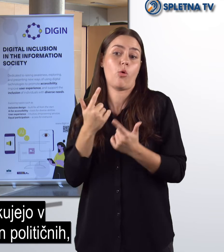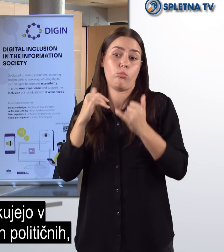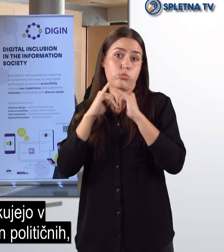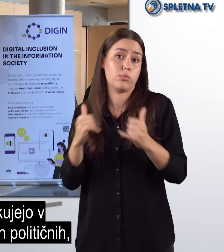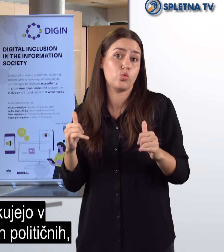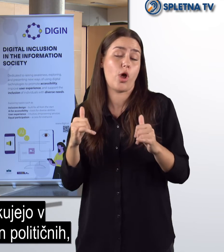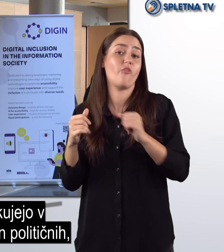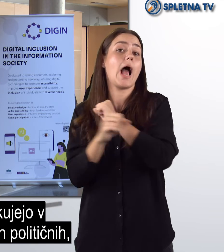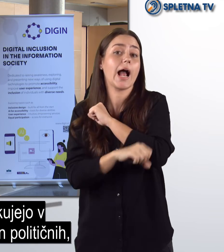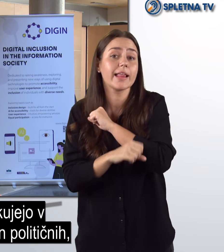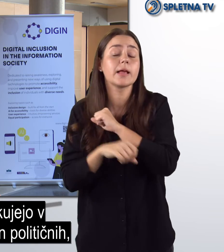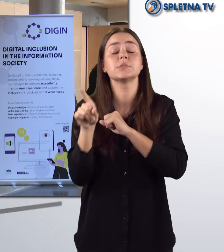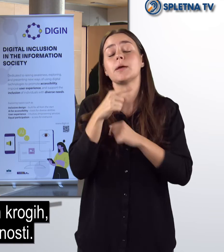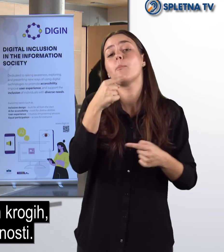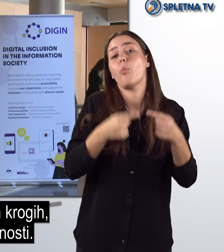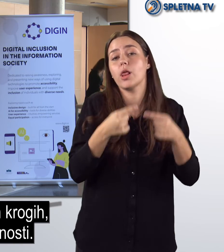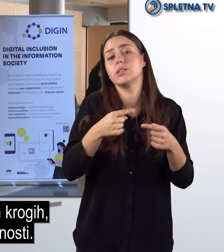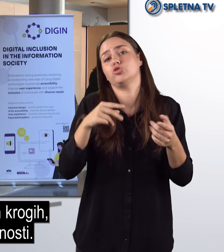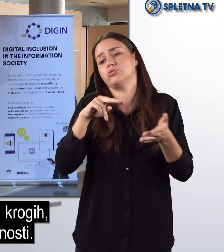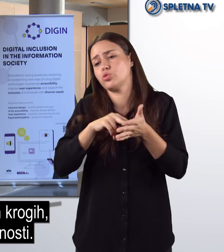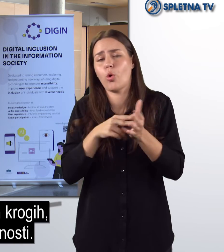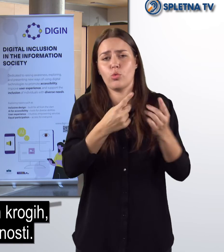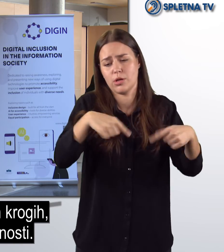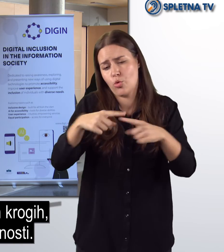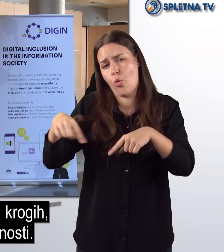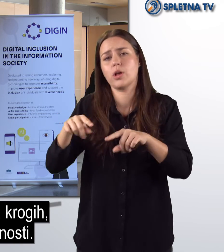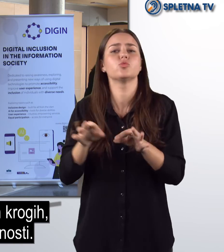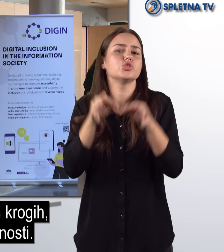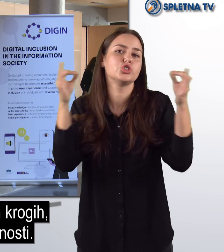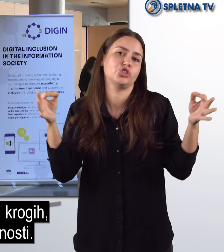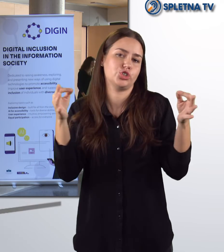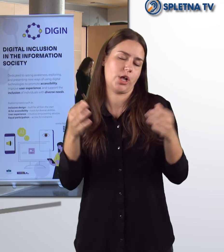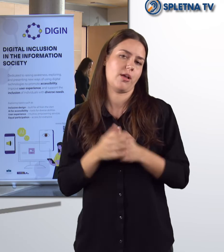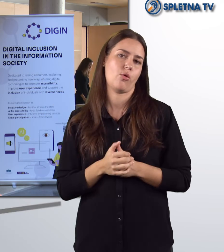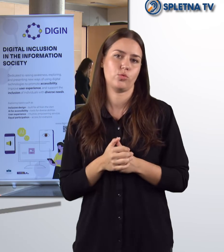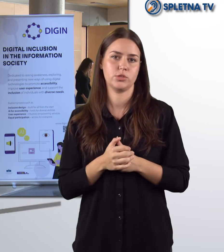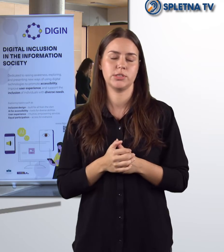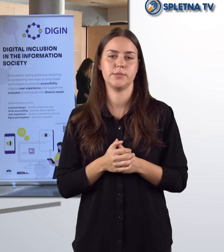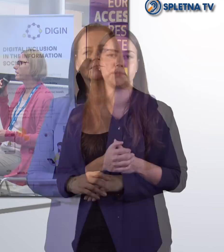v akademskih in pa političnih strokovnih krogih širši javnosti.